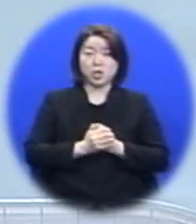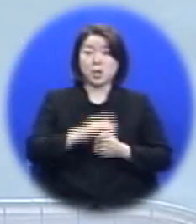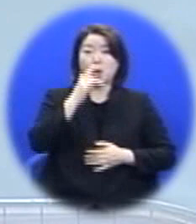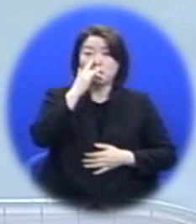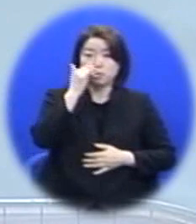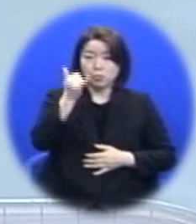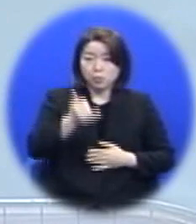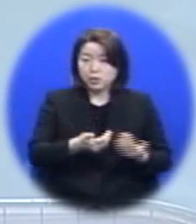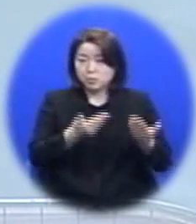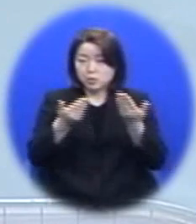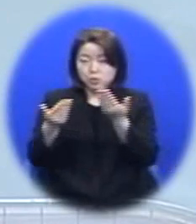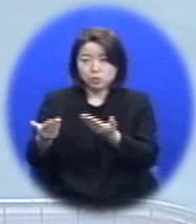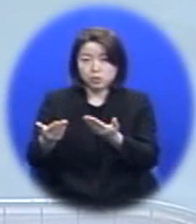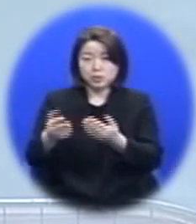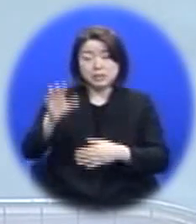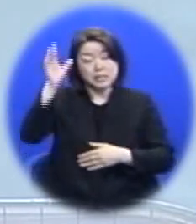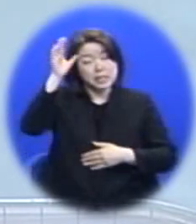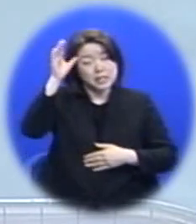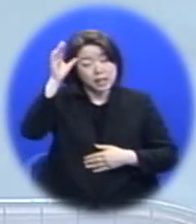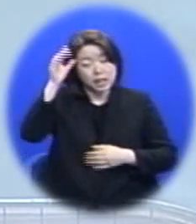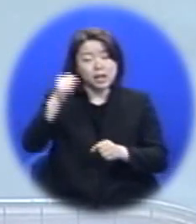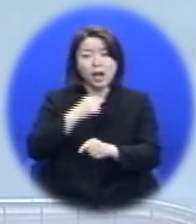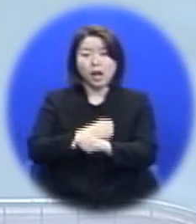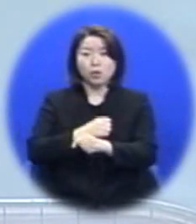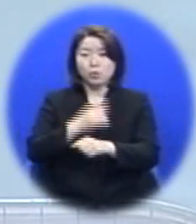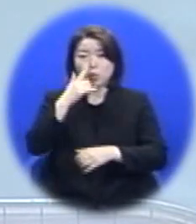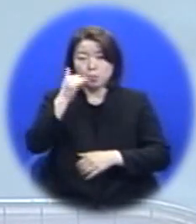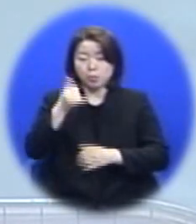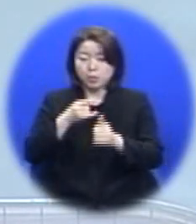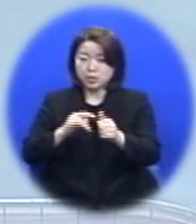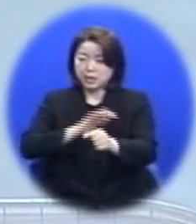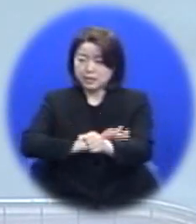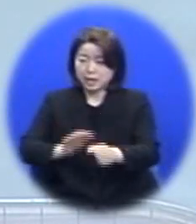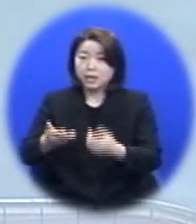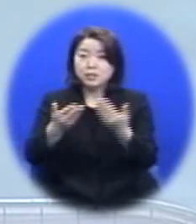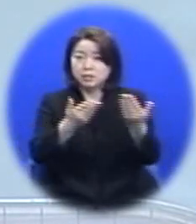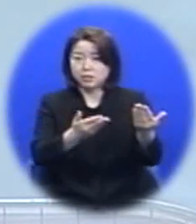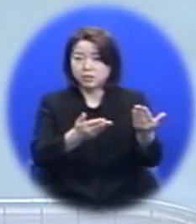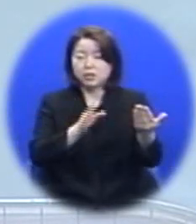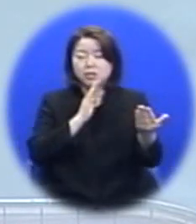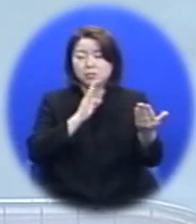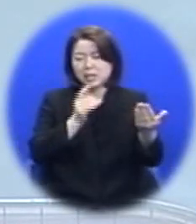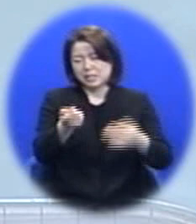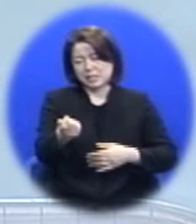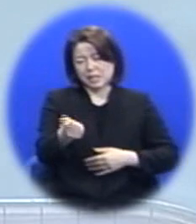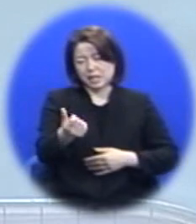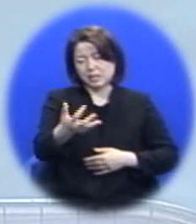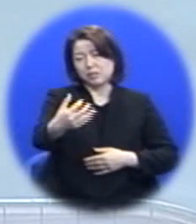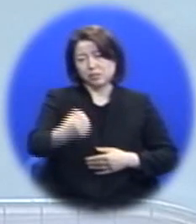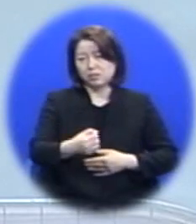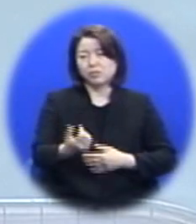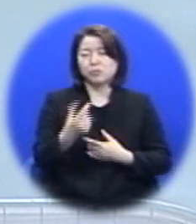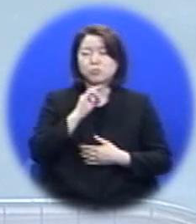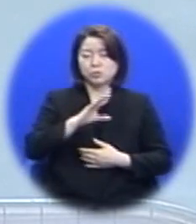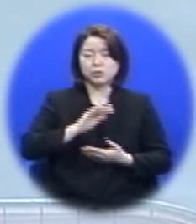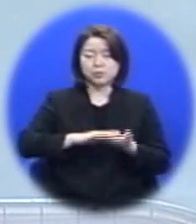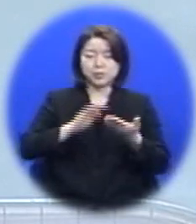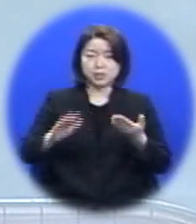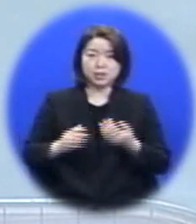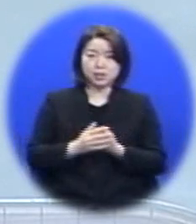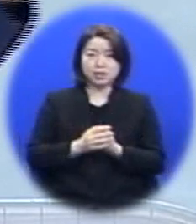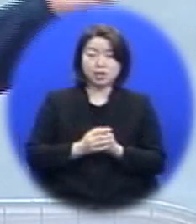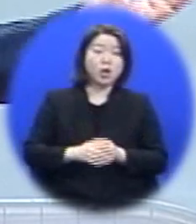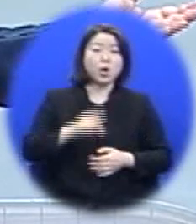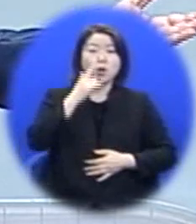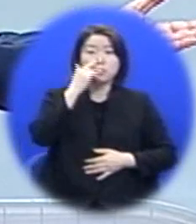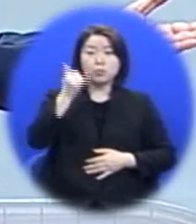것을 기대하고 부모에게 잘하는 것은 그것은 정말 아주 작은 것을 얻는 것뿐이에요.